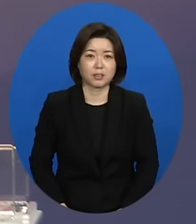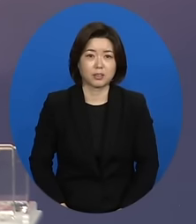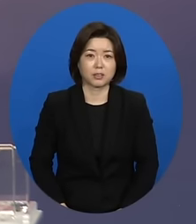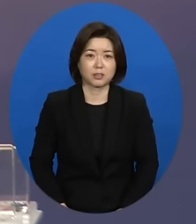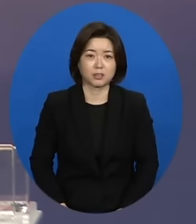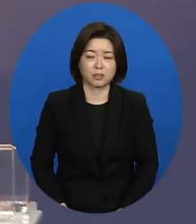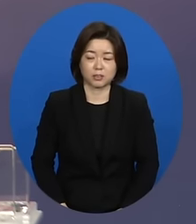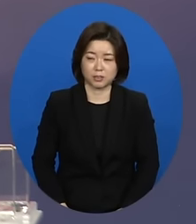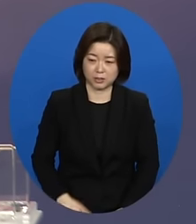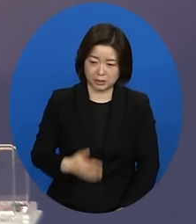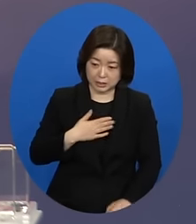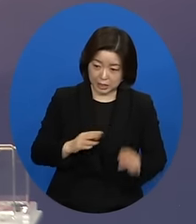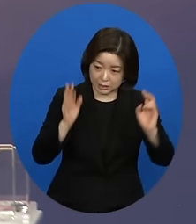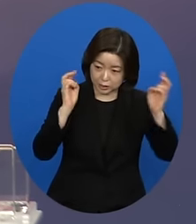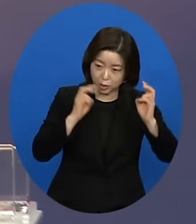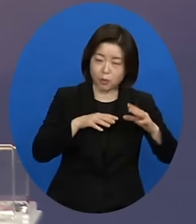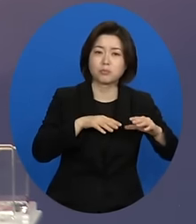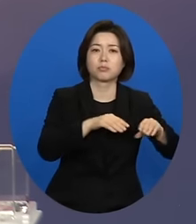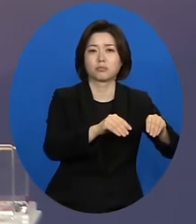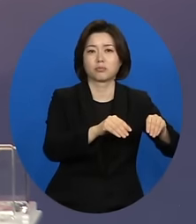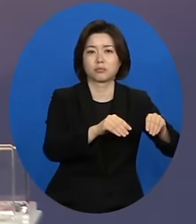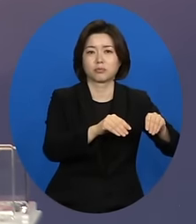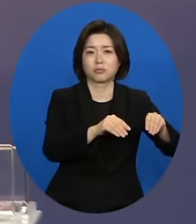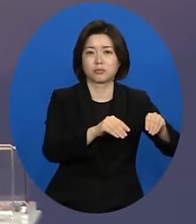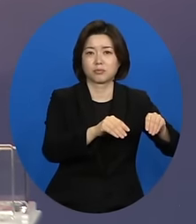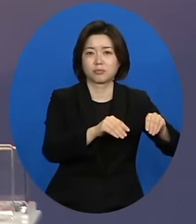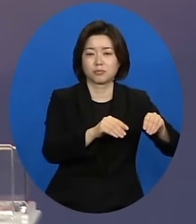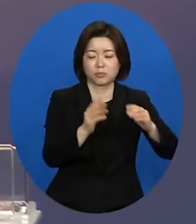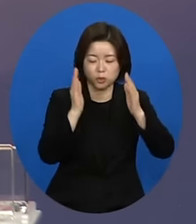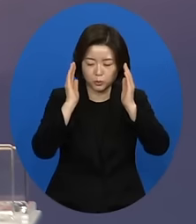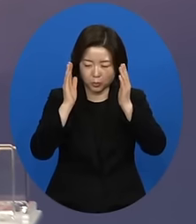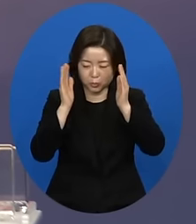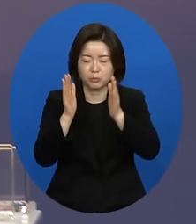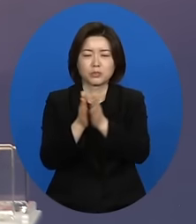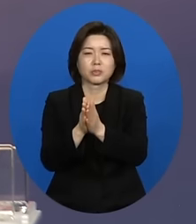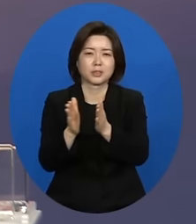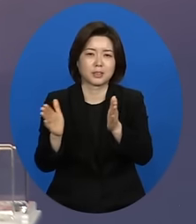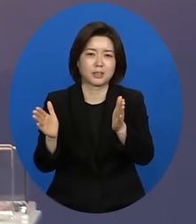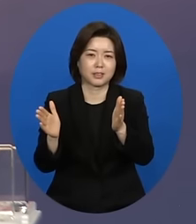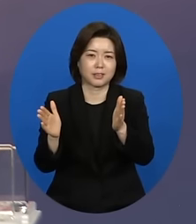사업을 중단을 하고 공부를 시작했어.